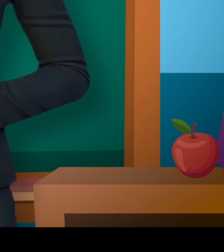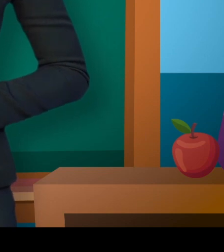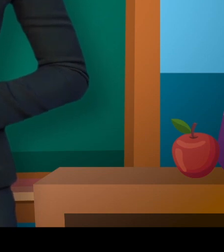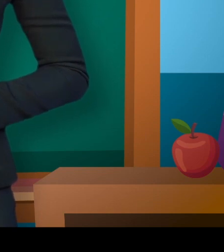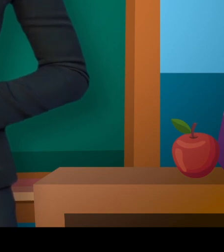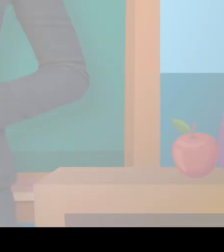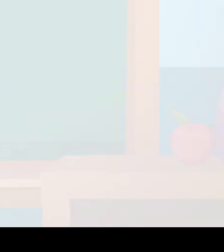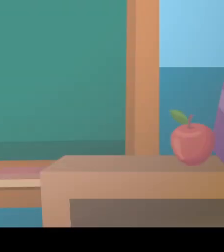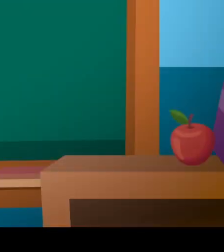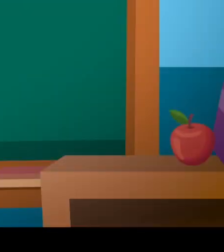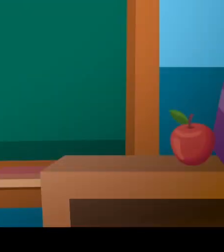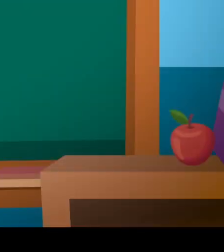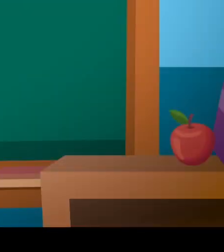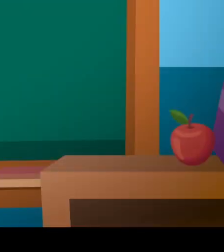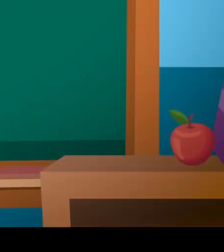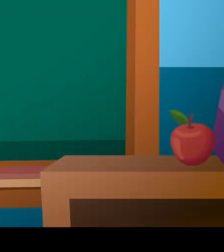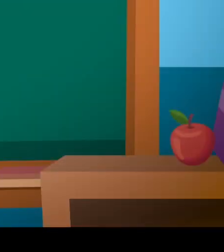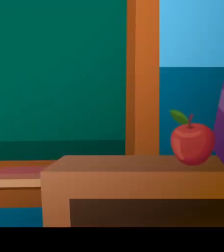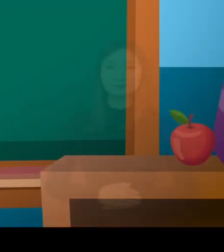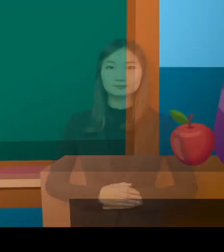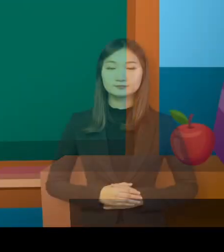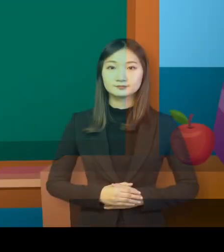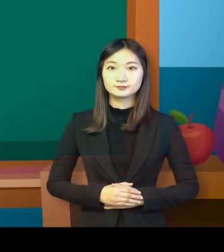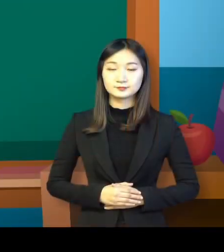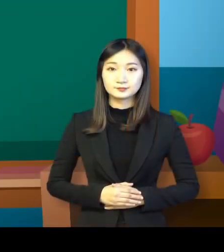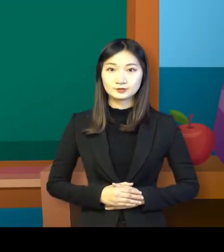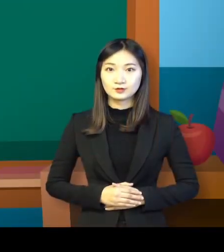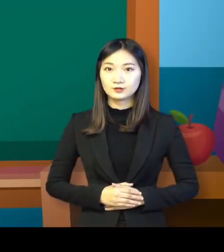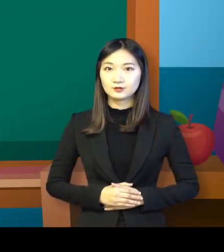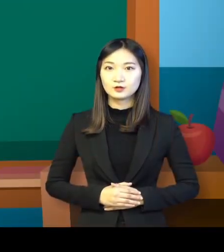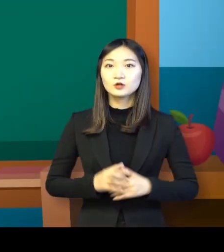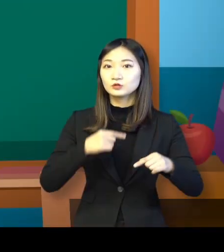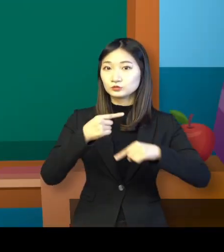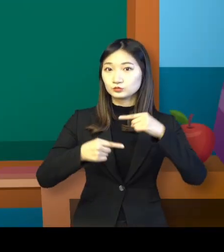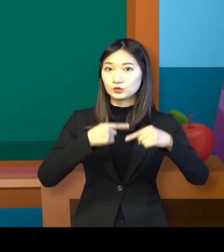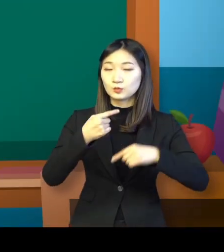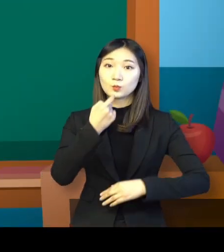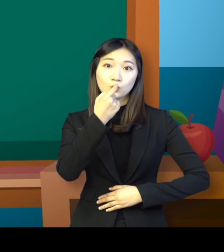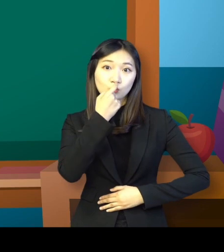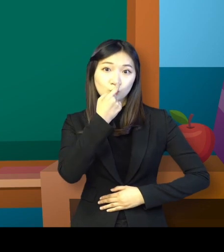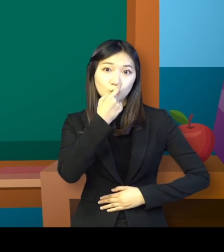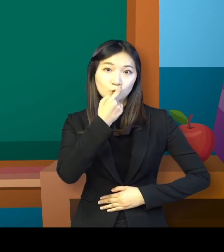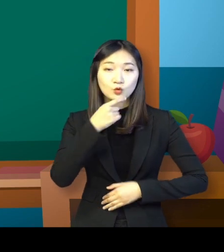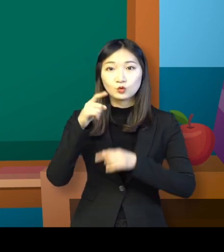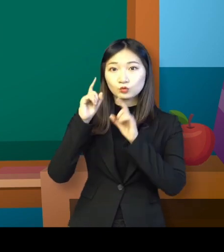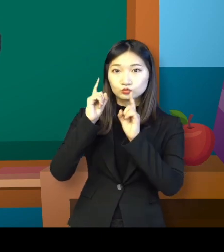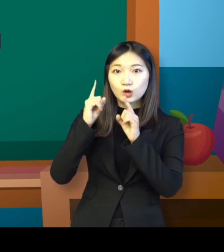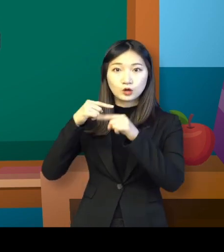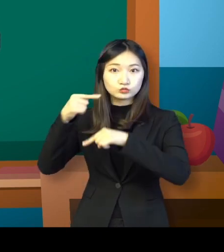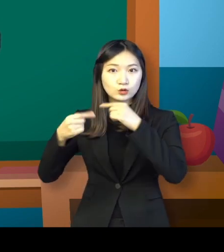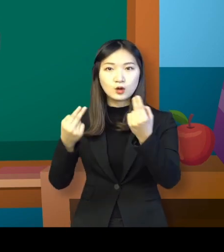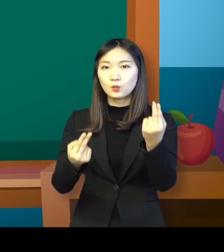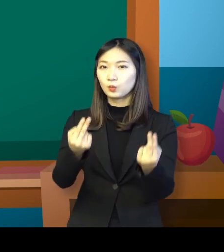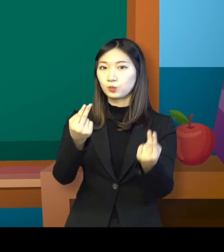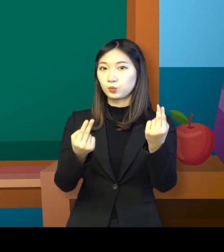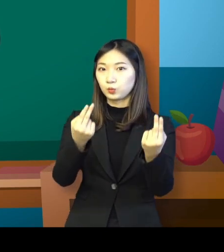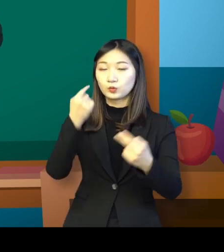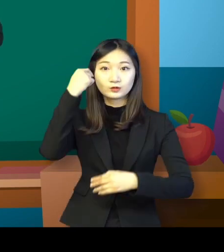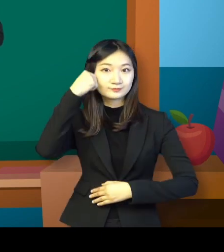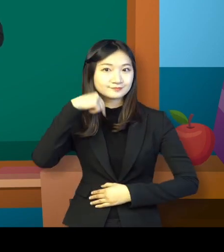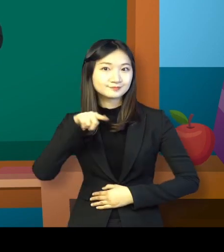되겠네요. 자, 이렇게 수어를 배우고 구어와 수어를 같이 비교해